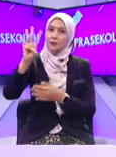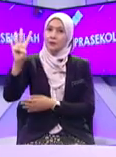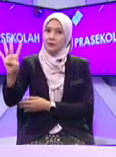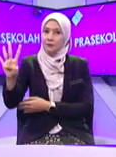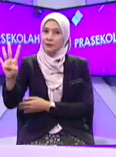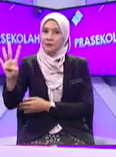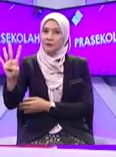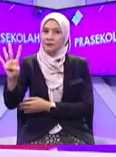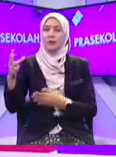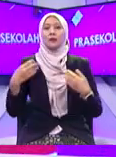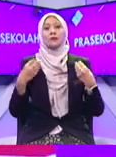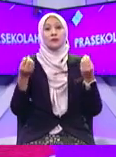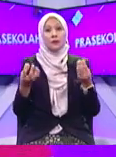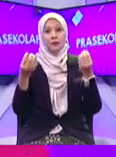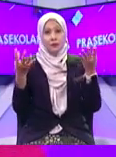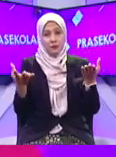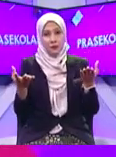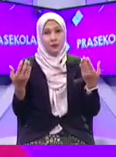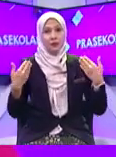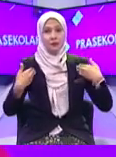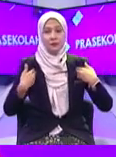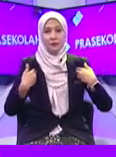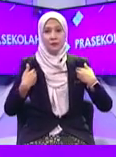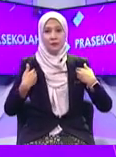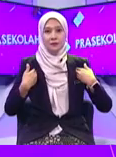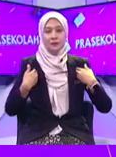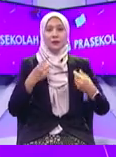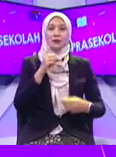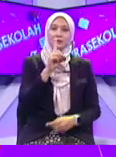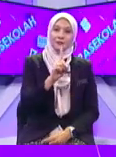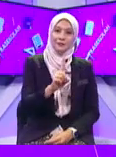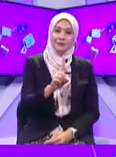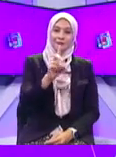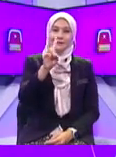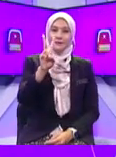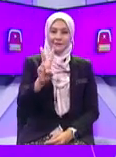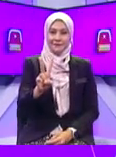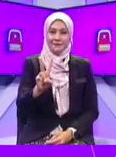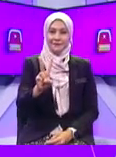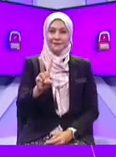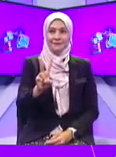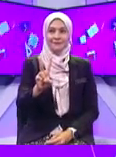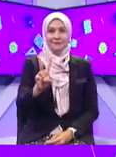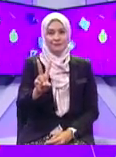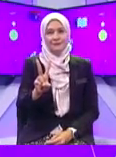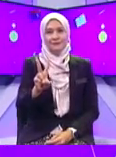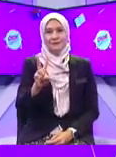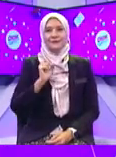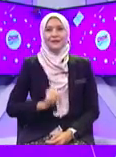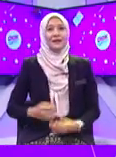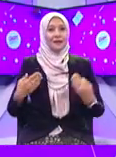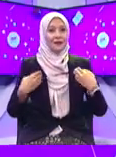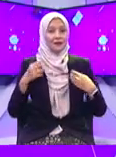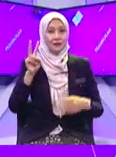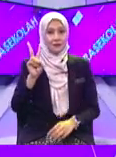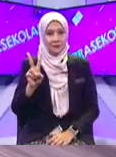lori yang tinggal Oke Jom sama adik kita kirim satu dua dua jadi